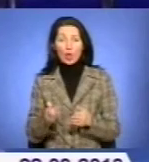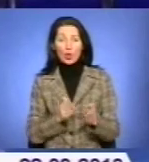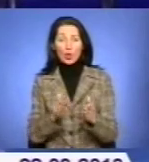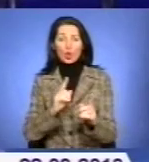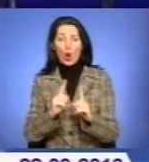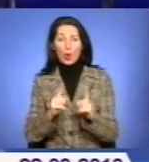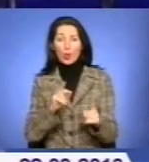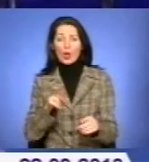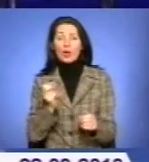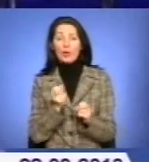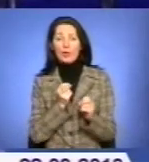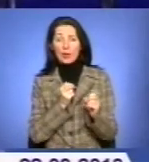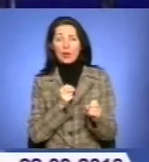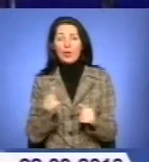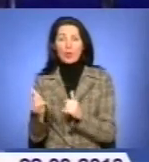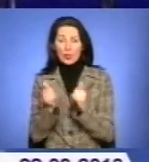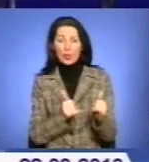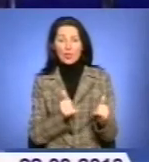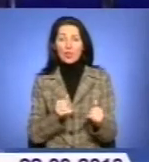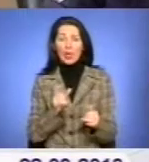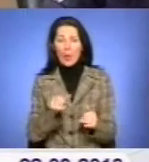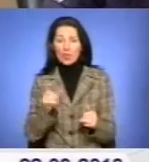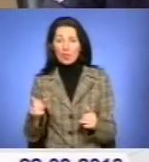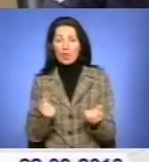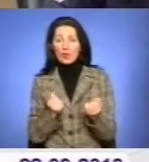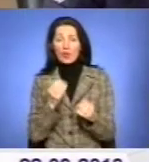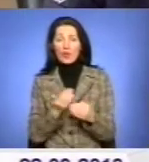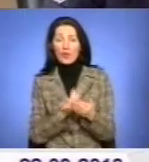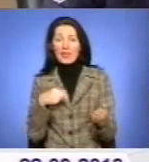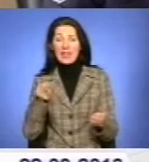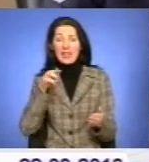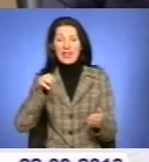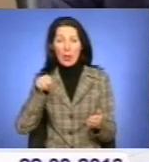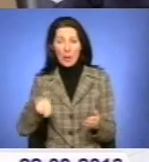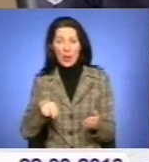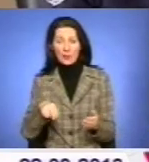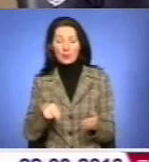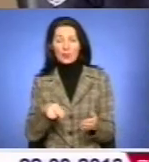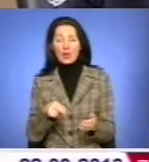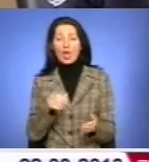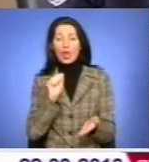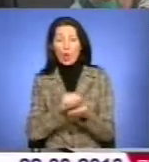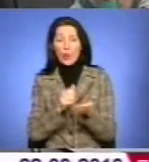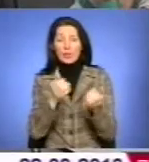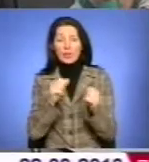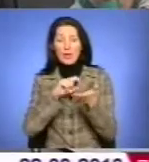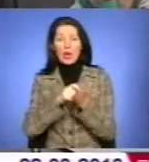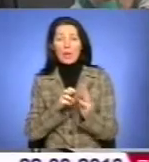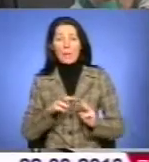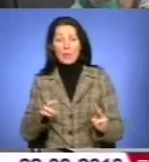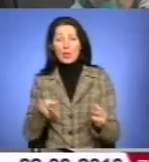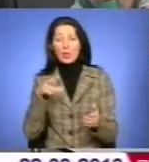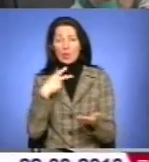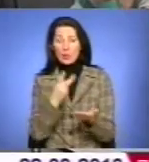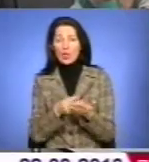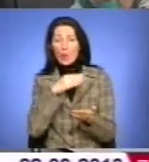пасажирів і водіїв від ДТП – Валентина Павлишин. Документ, прийнятий Кабміном, передбачає чимало нововведень. За новими правилами,